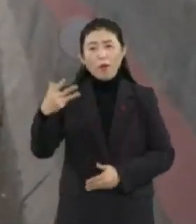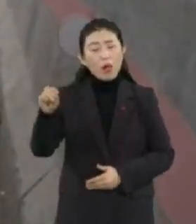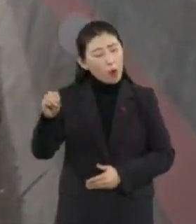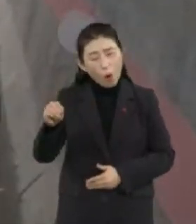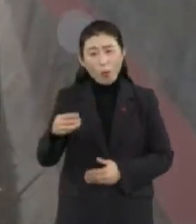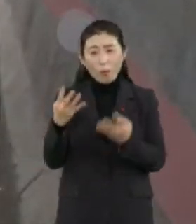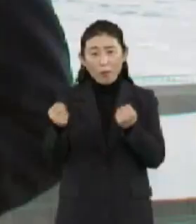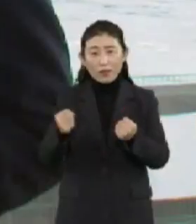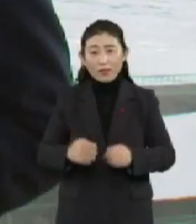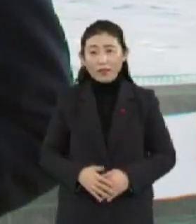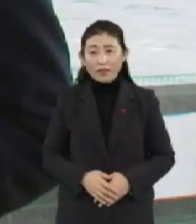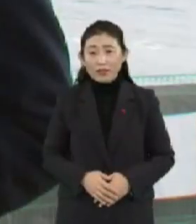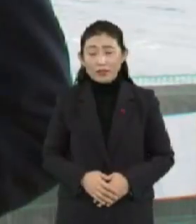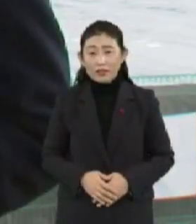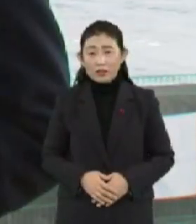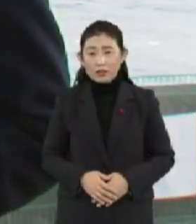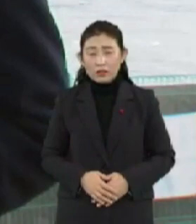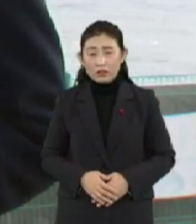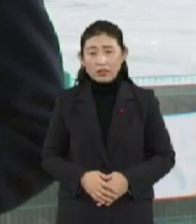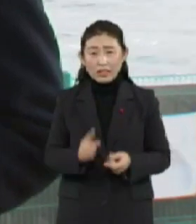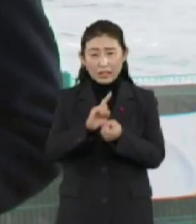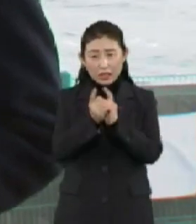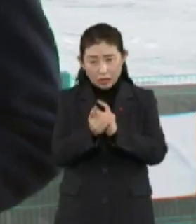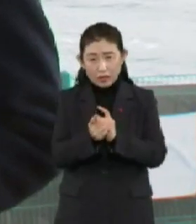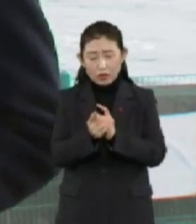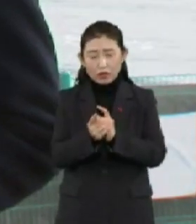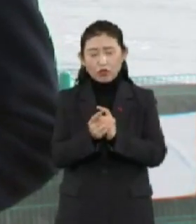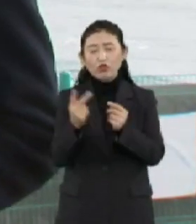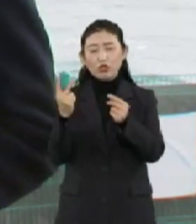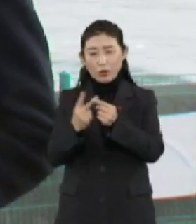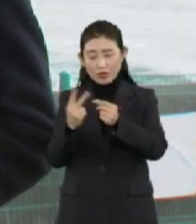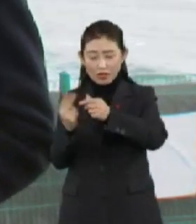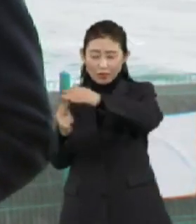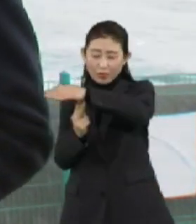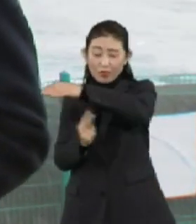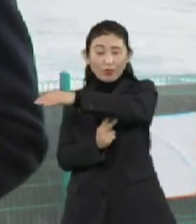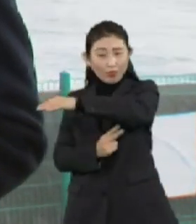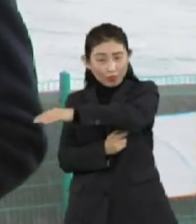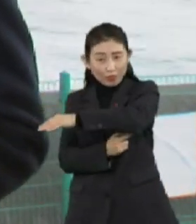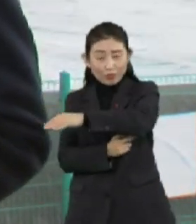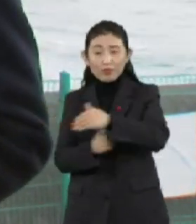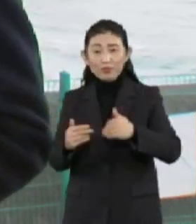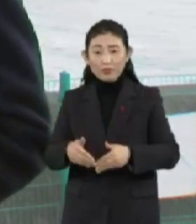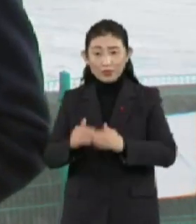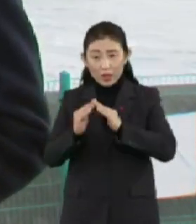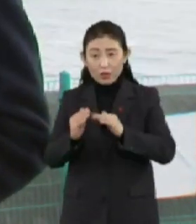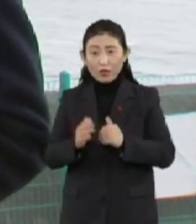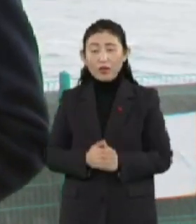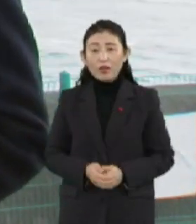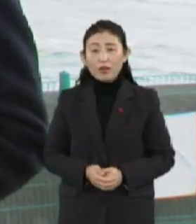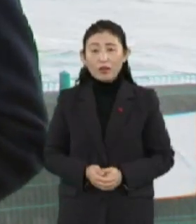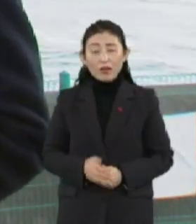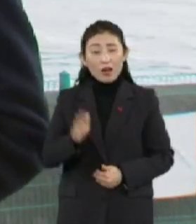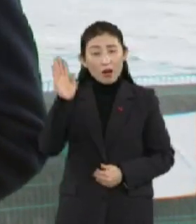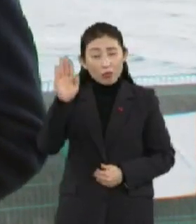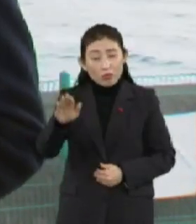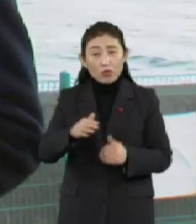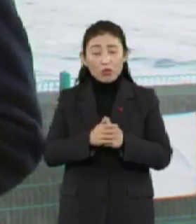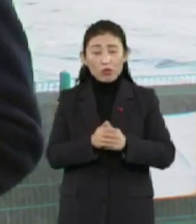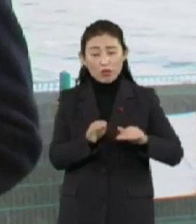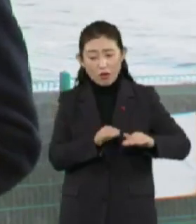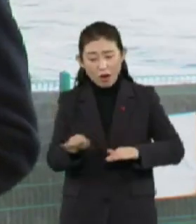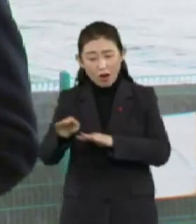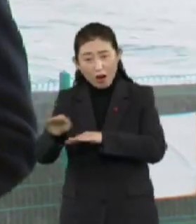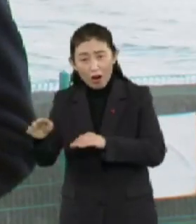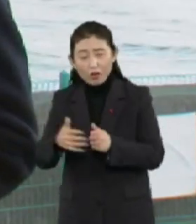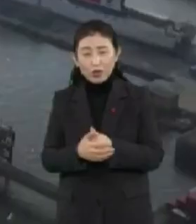상태입니다. 서해대교의 기능을 분담할 제2서해대교 건설이 추진됩니다. 서해 아산만의 교통과 물류 이동에 큰